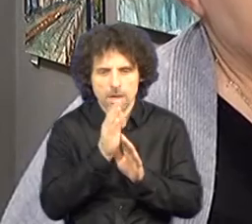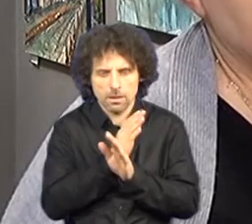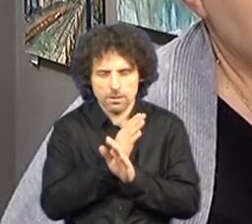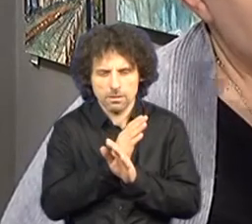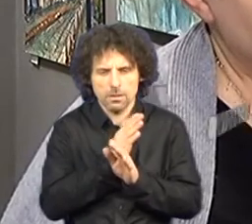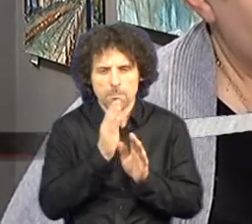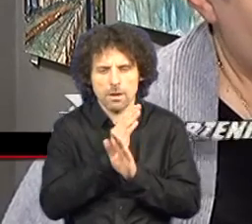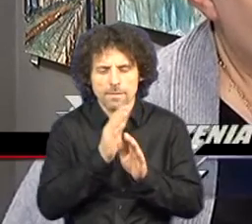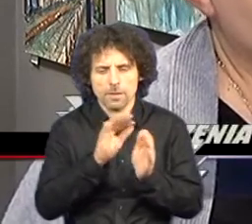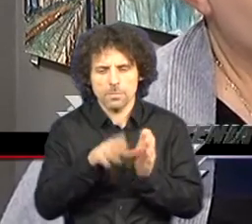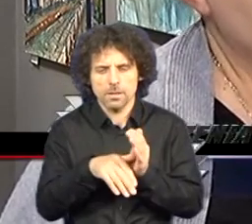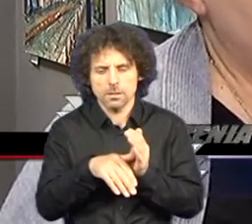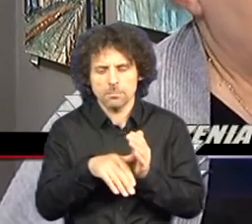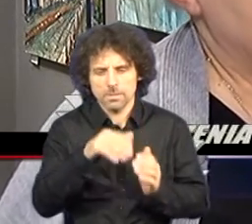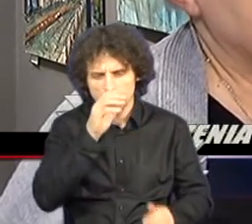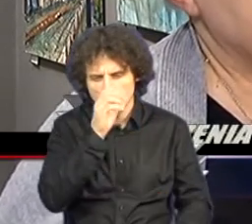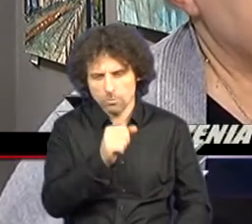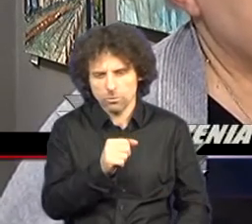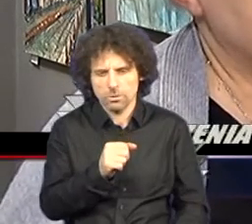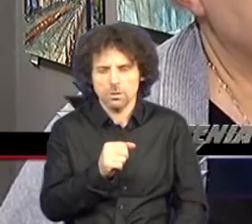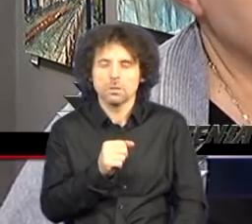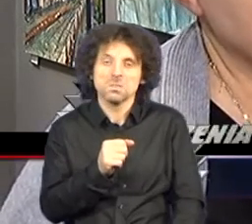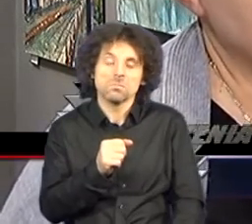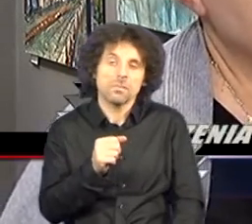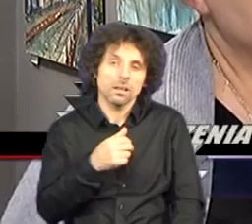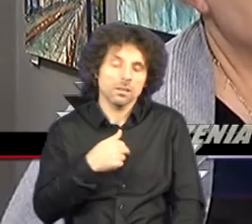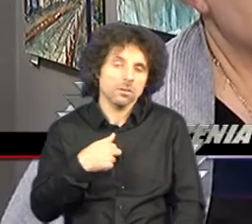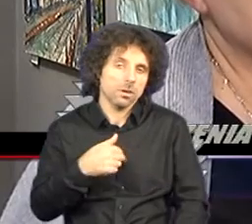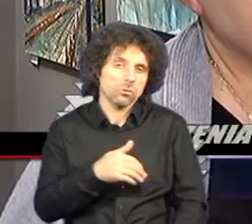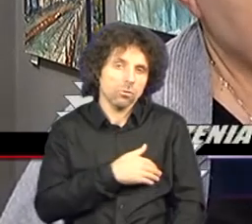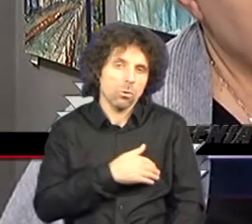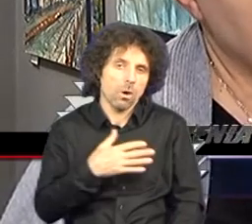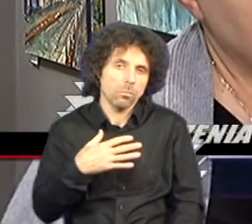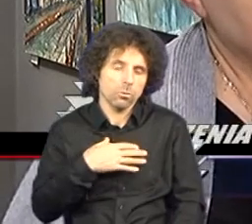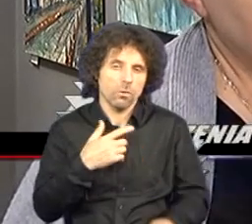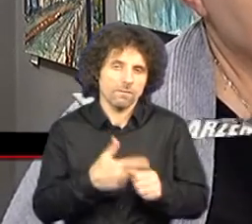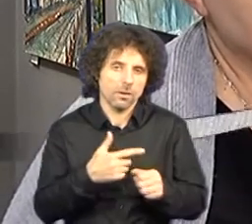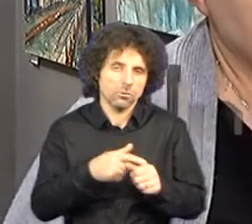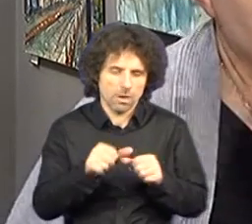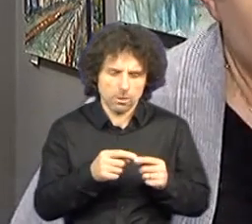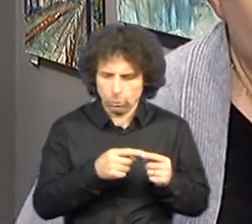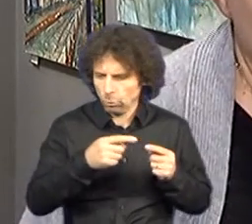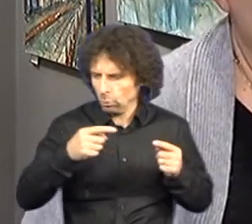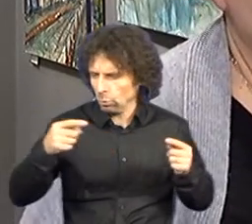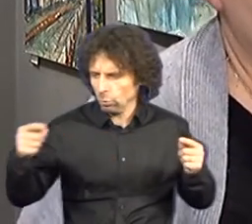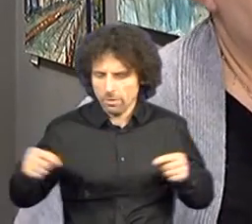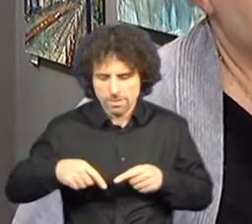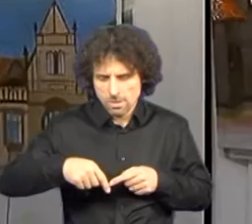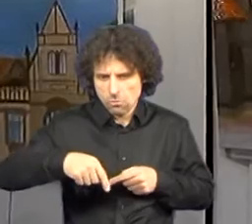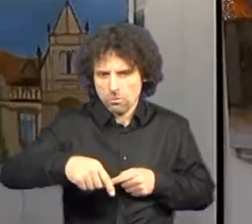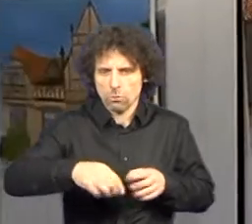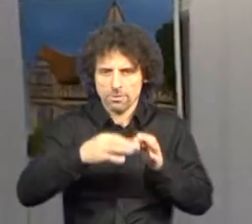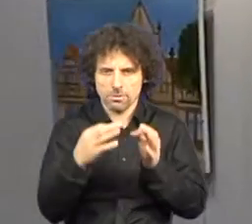miejskim w Zabrzu. W naszej szkole odbyło się przez te 20 lat bardzo, bardzo wiele plenerów.